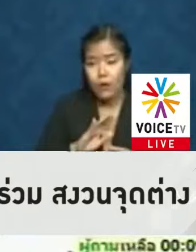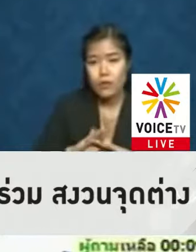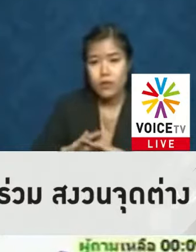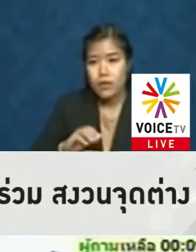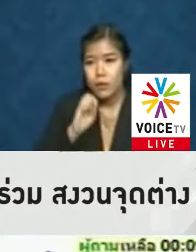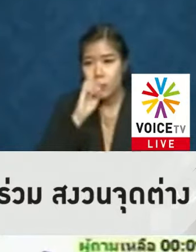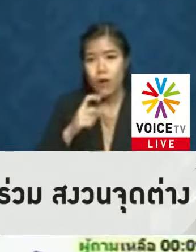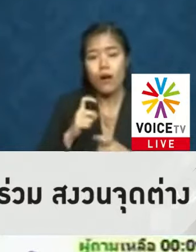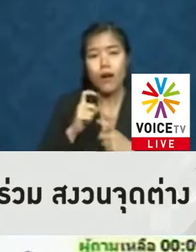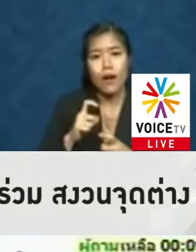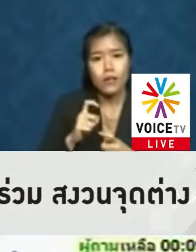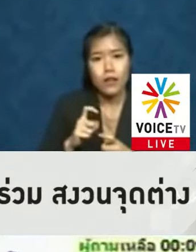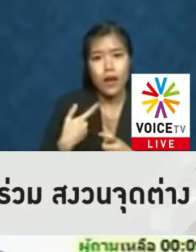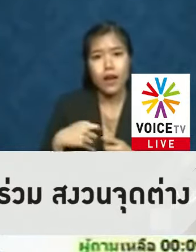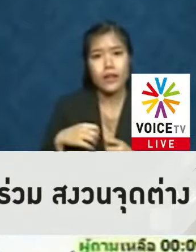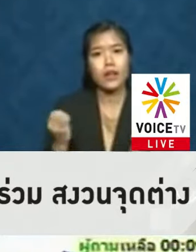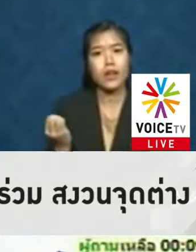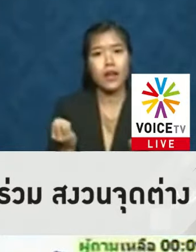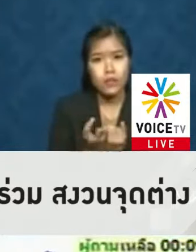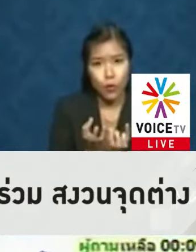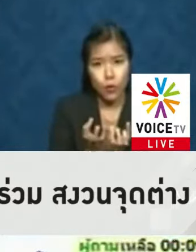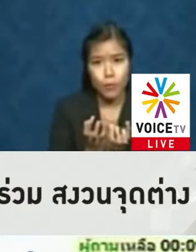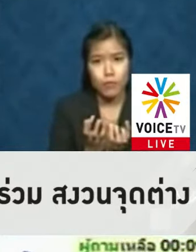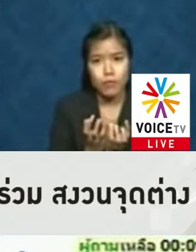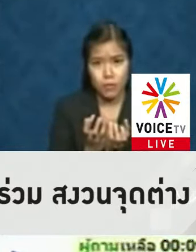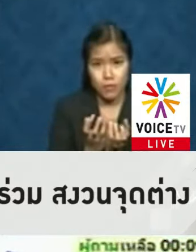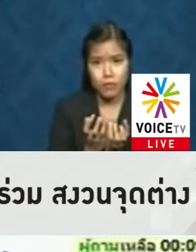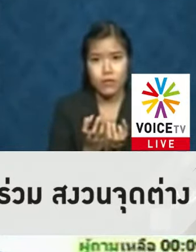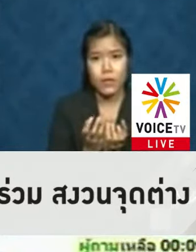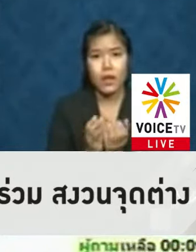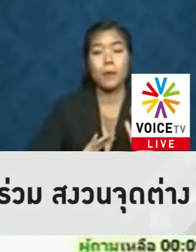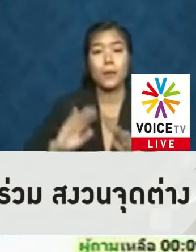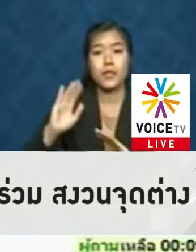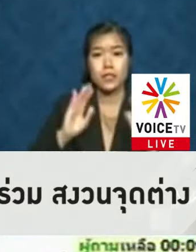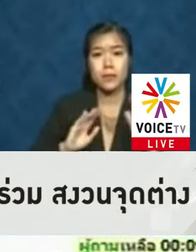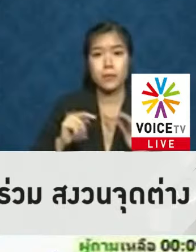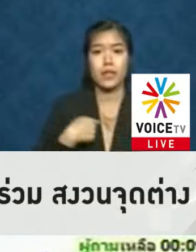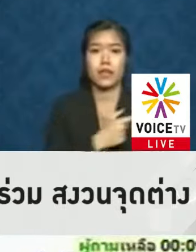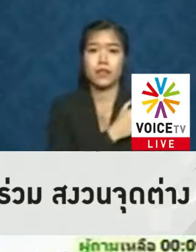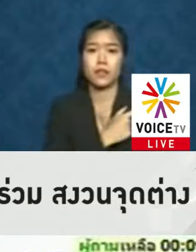จะไปกระทบกับระบอบประชาธิปไตยอันมีพระมหากษัตริย์ทรงเป็นประมุข